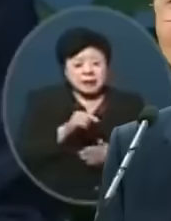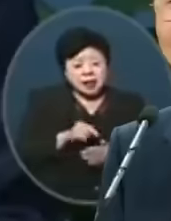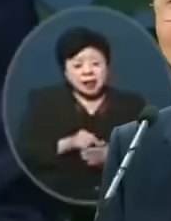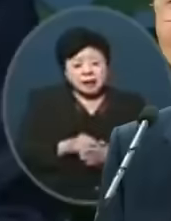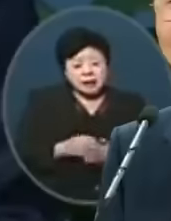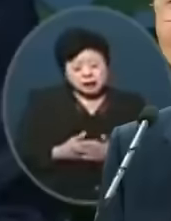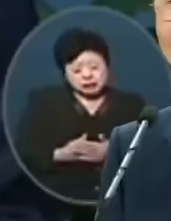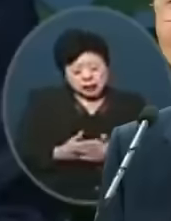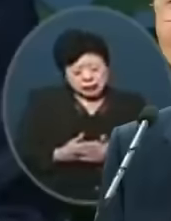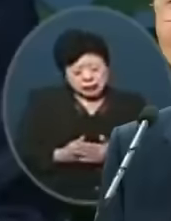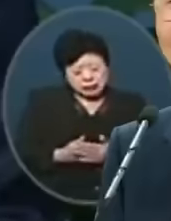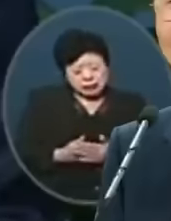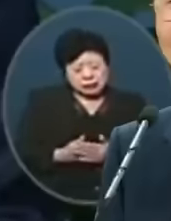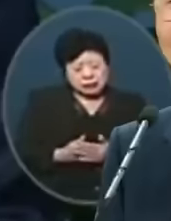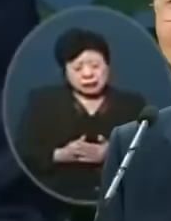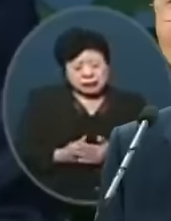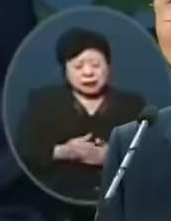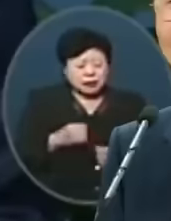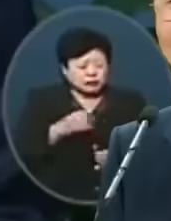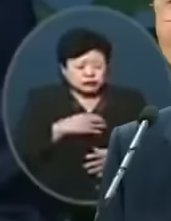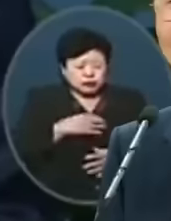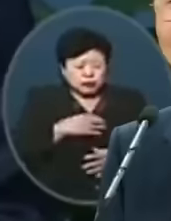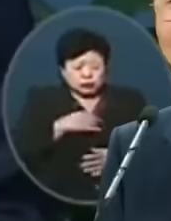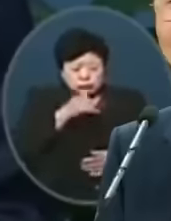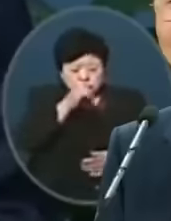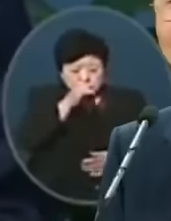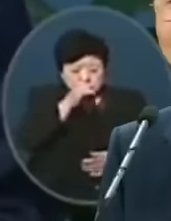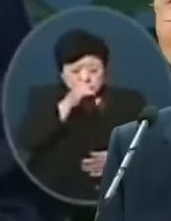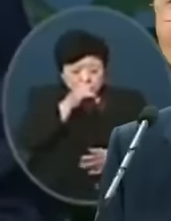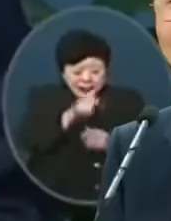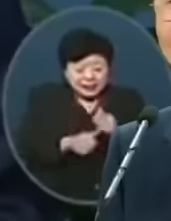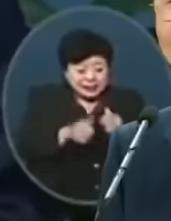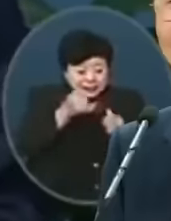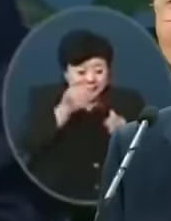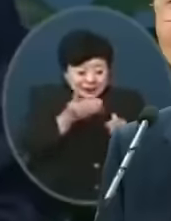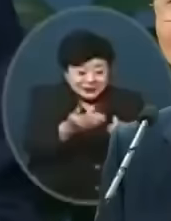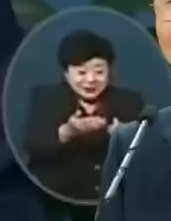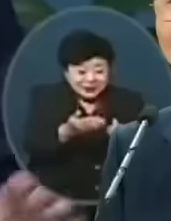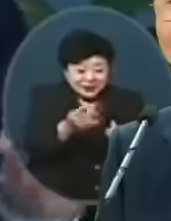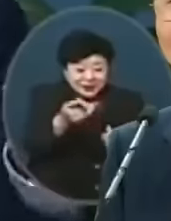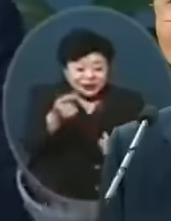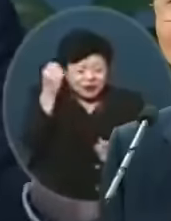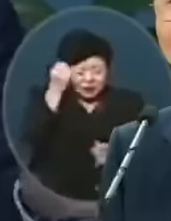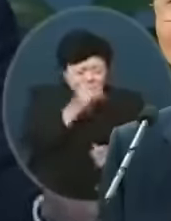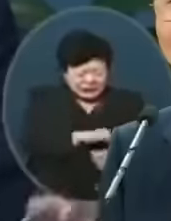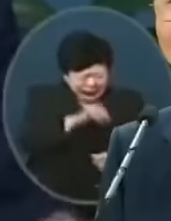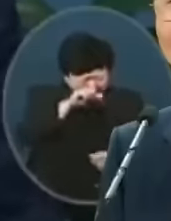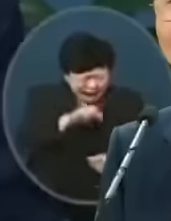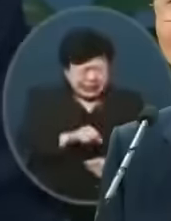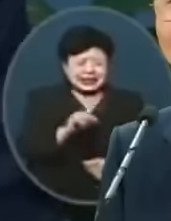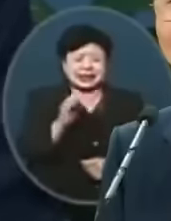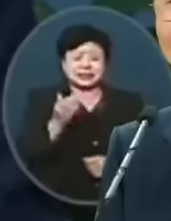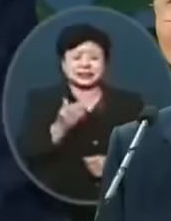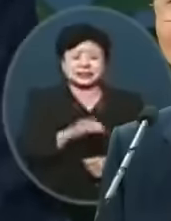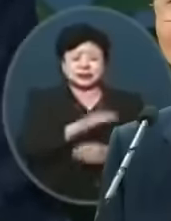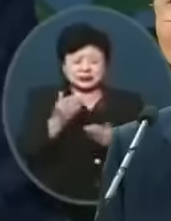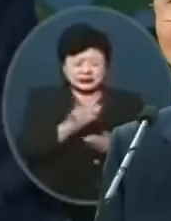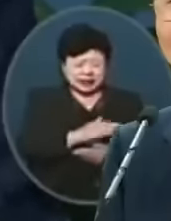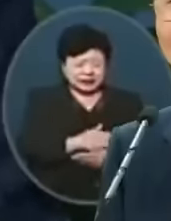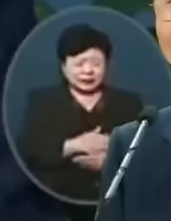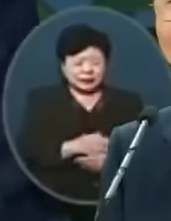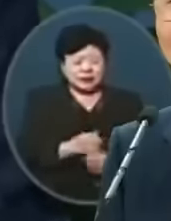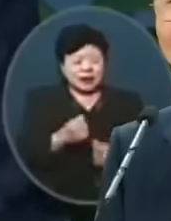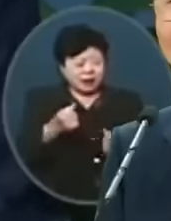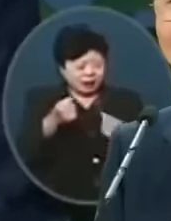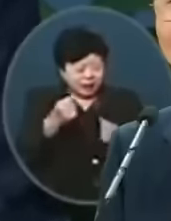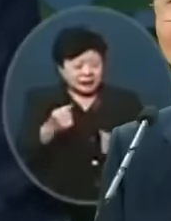늘 불안하고 공포에 떨었습니다. 그런데 하나님께서 내 영혼이 잘됨 같이 내가 범사에